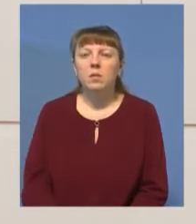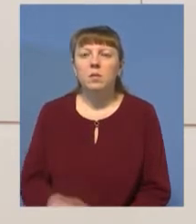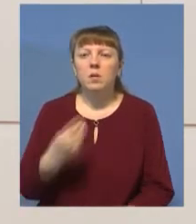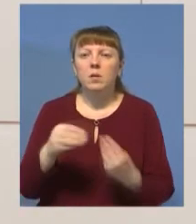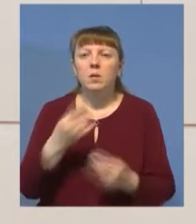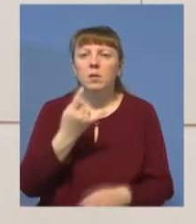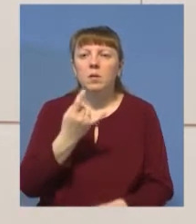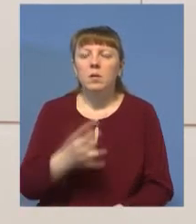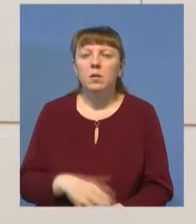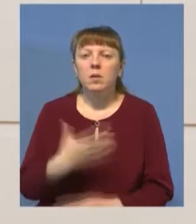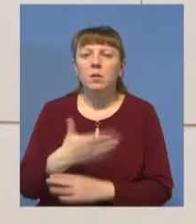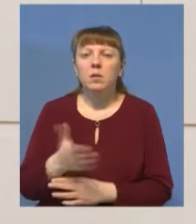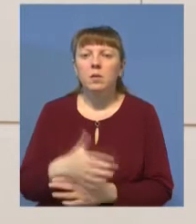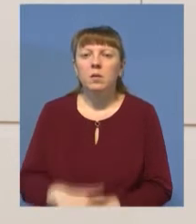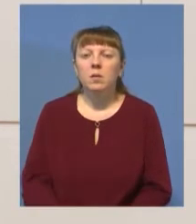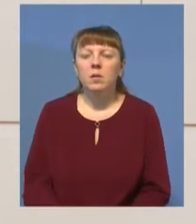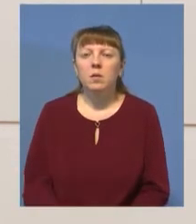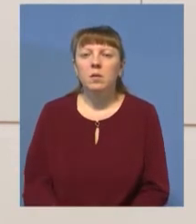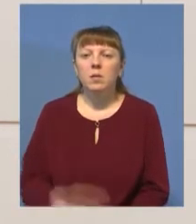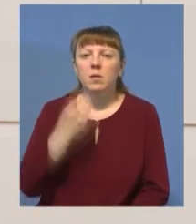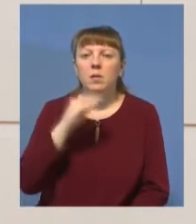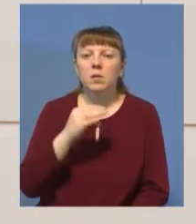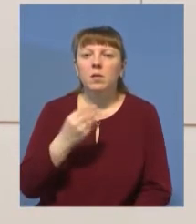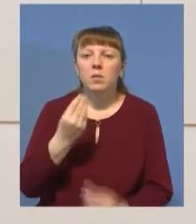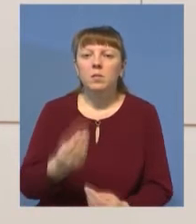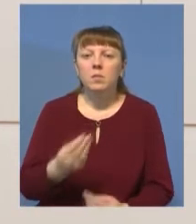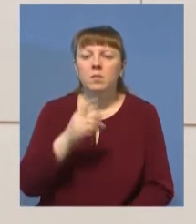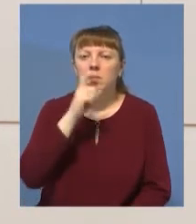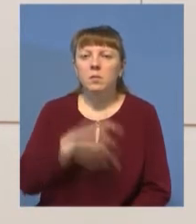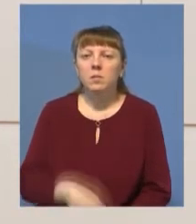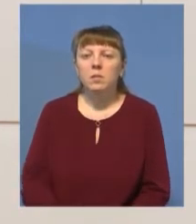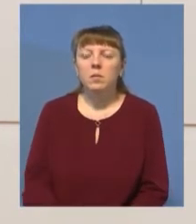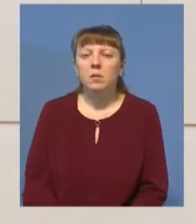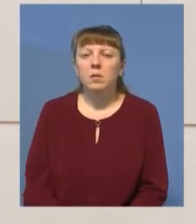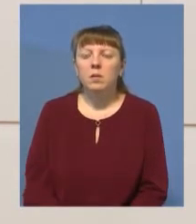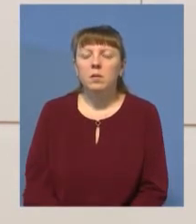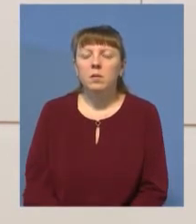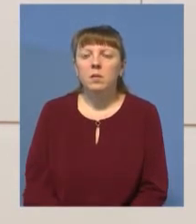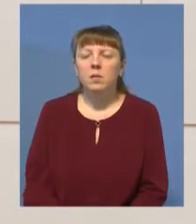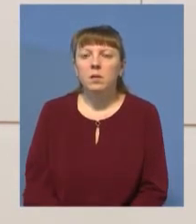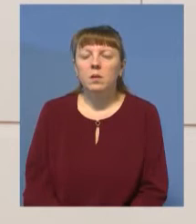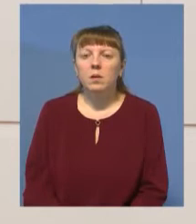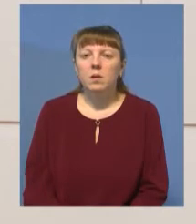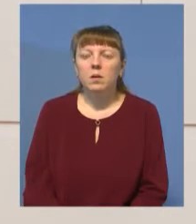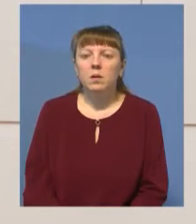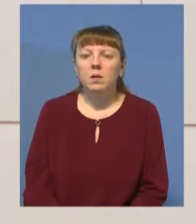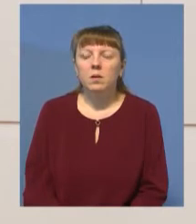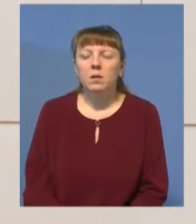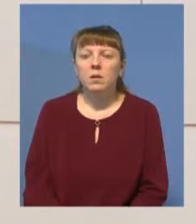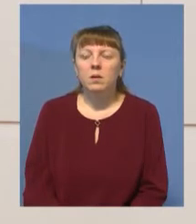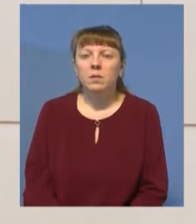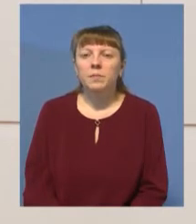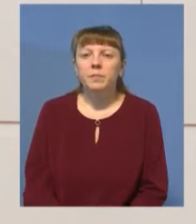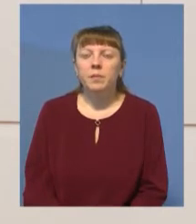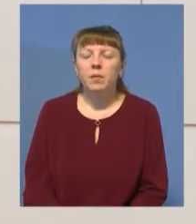пластиковых окон, изготовление дверей, некачественное оказание услуг. Вот. Как правило, услуги, ну услуги и бытовые товары. Бытовые,